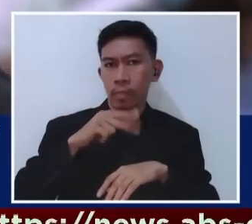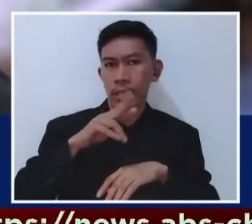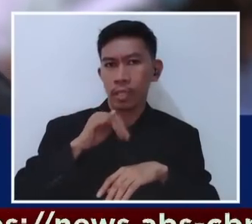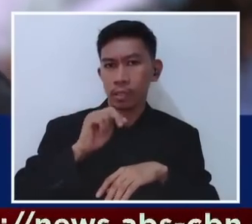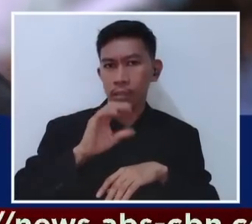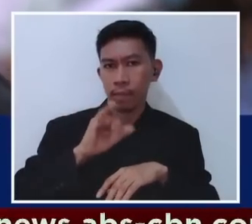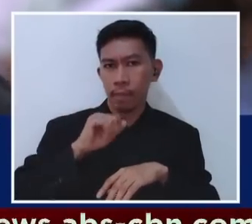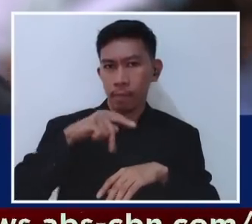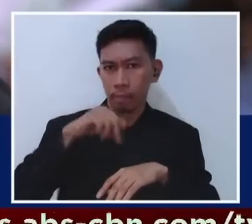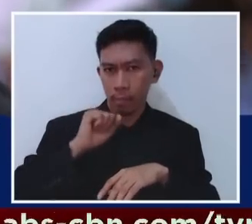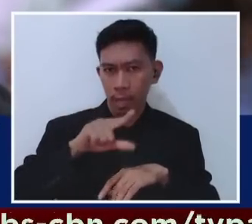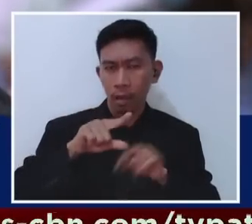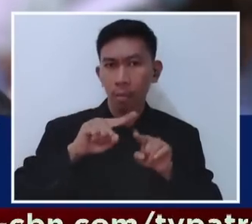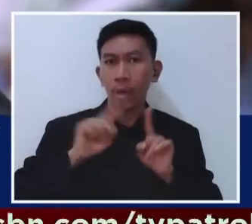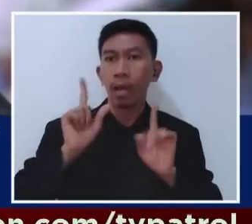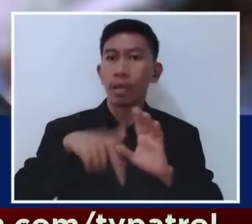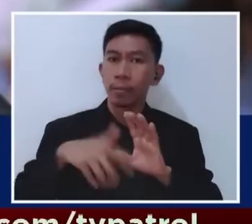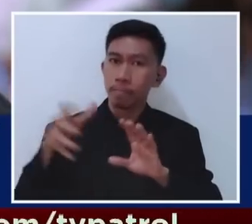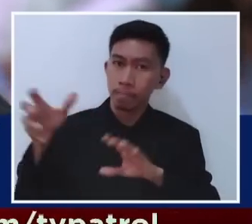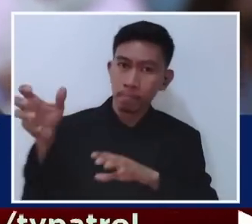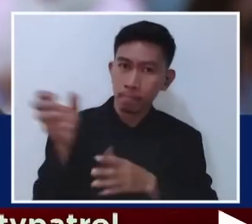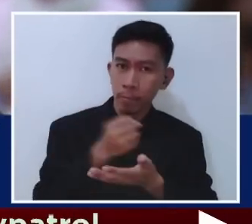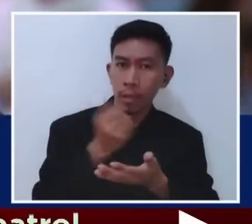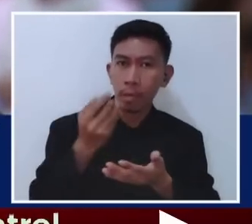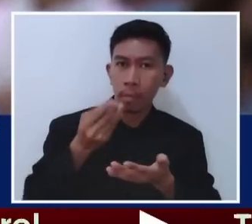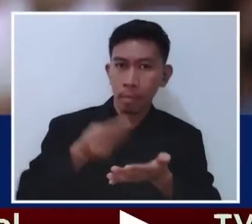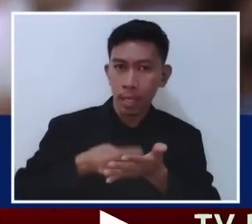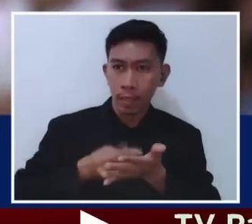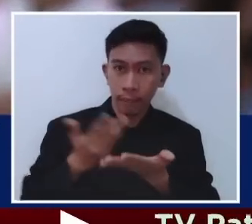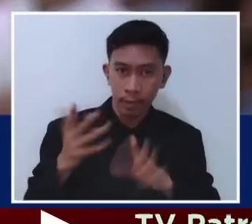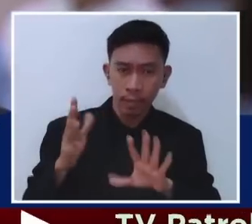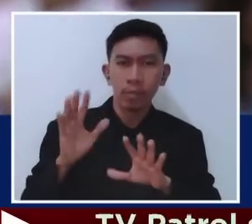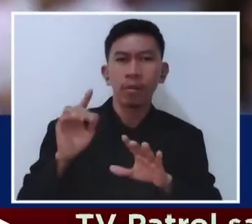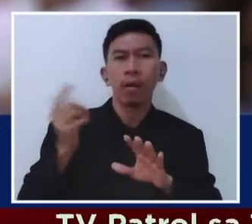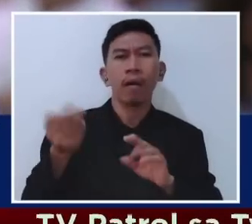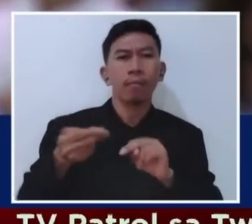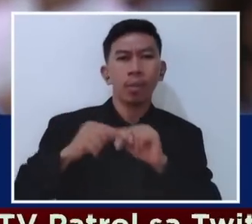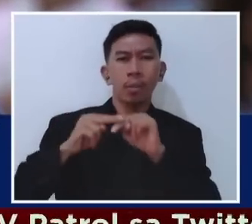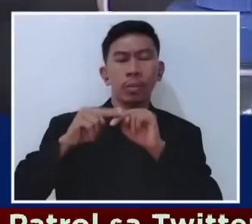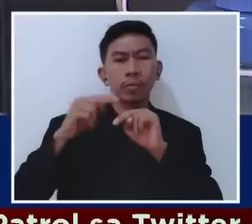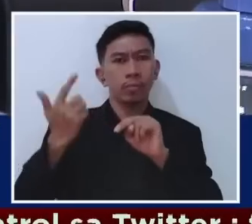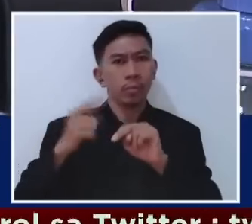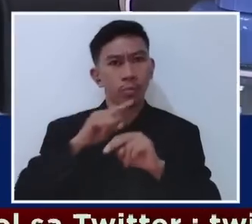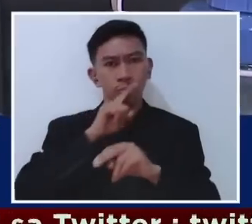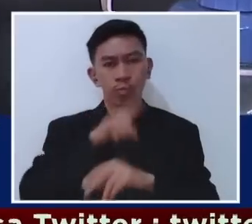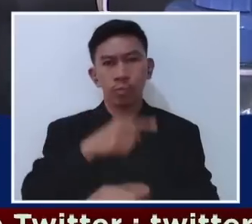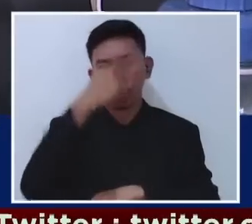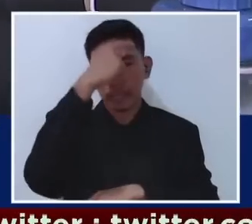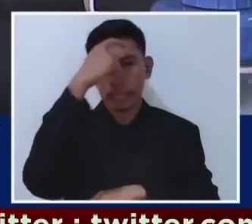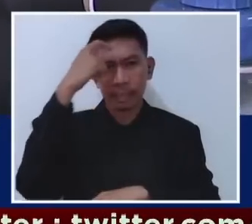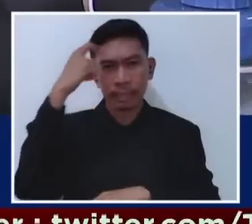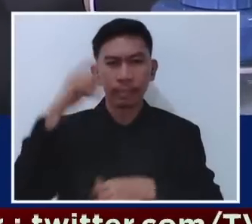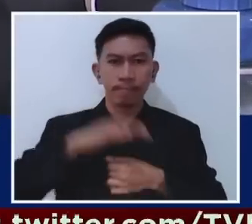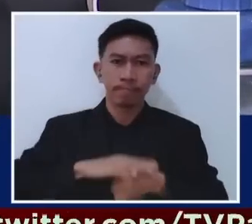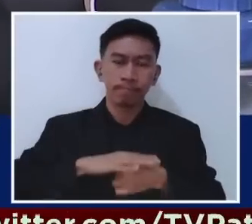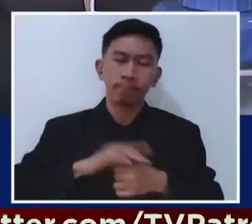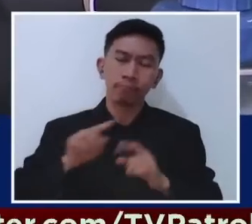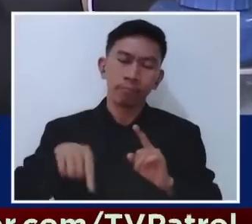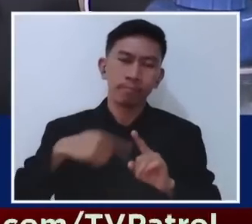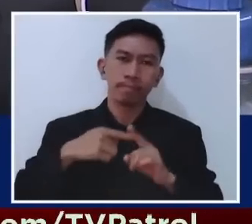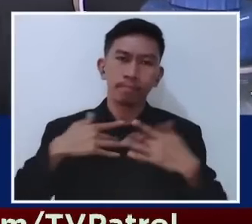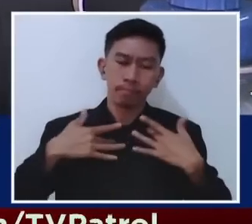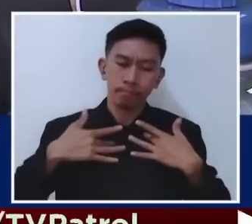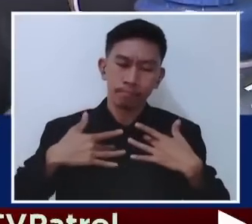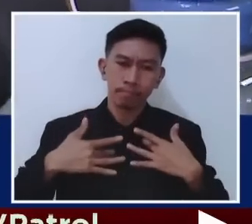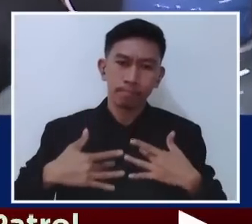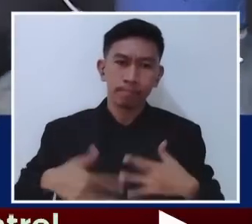na siya, malaki na po yung mababa. Sobrang trauma talaga, tsaka stress, tsaka na-depressed din kami. Napaiyak naman si Aniel na